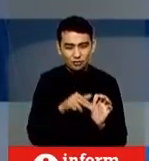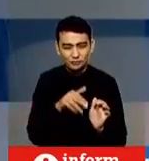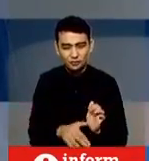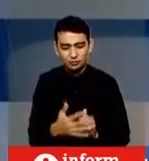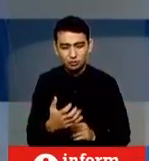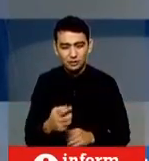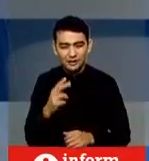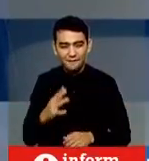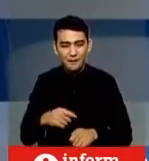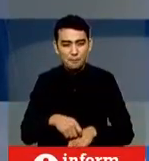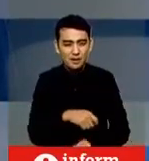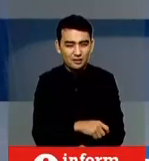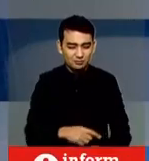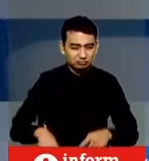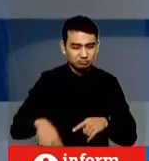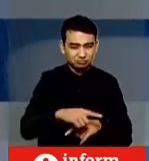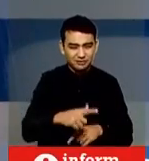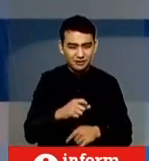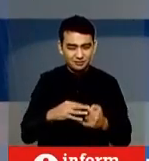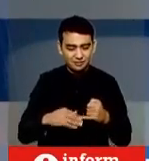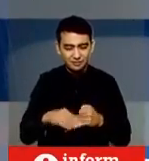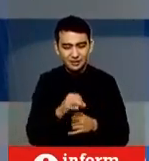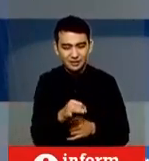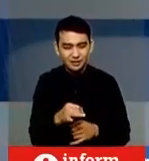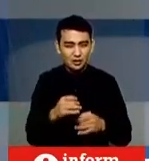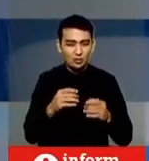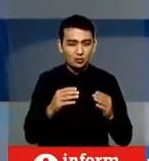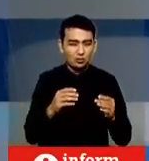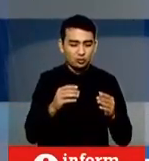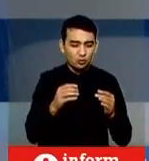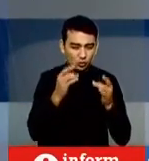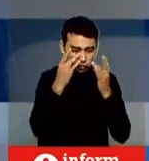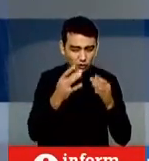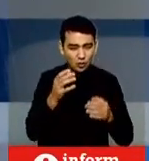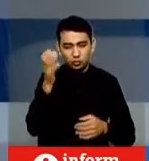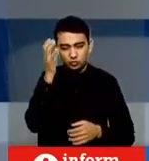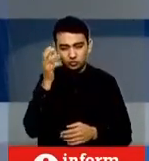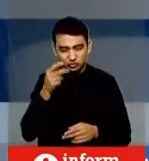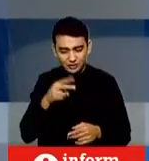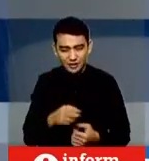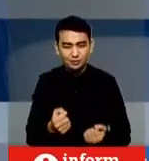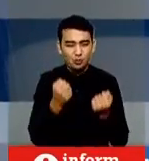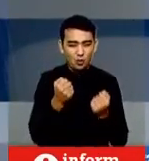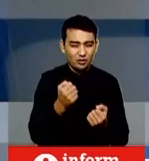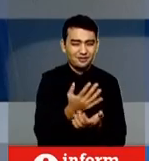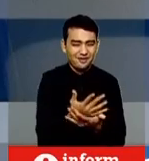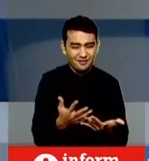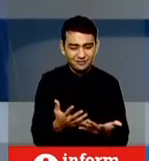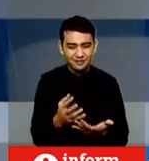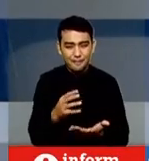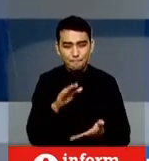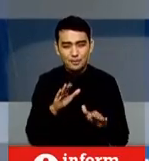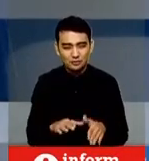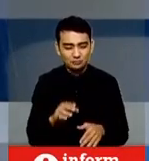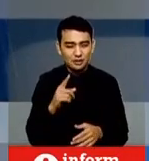шаршы метрге жететін алып кешеннің ішінде білім беру, мәдени және спорт секцияларына арналған орындар қарастырылған. Сондай-ақ